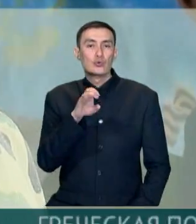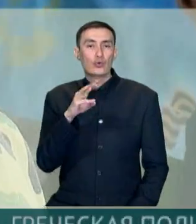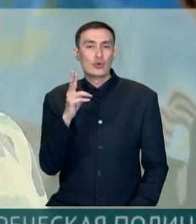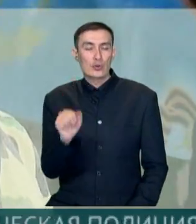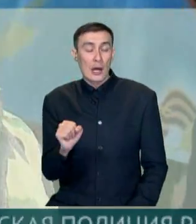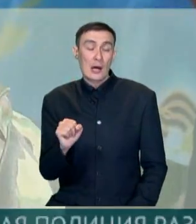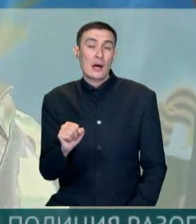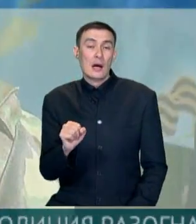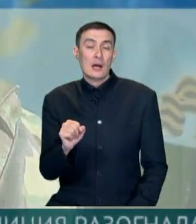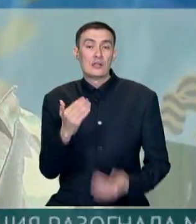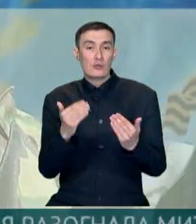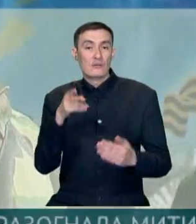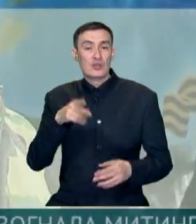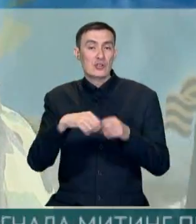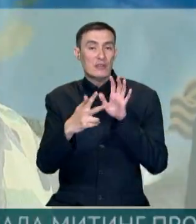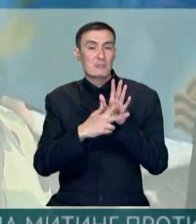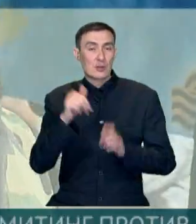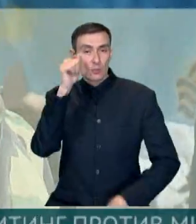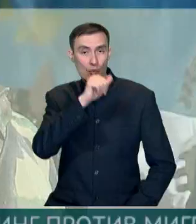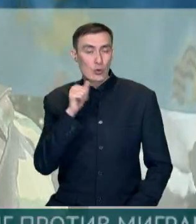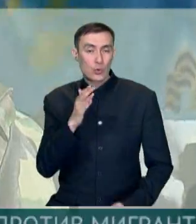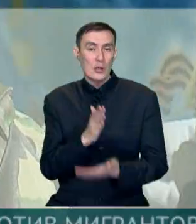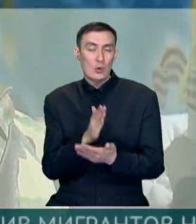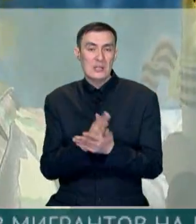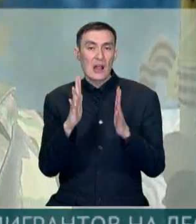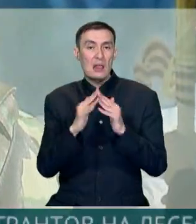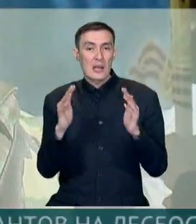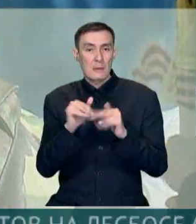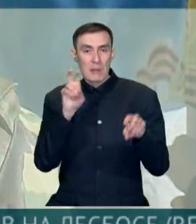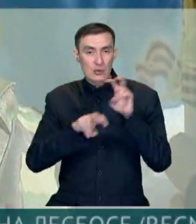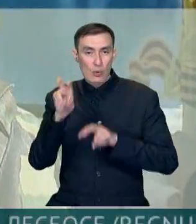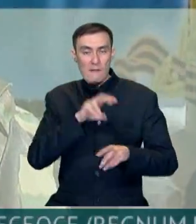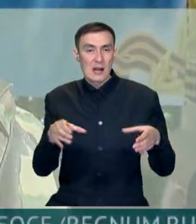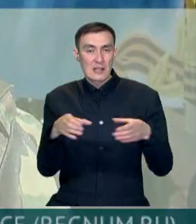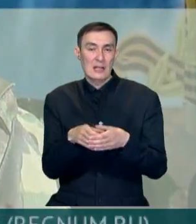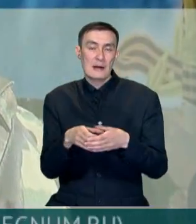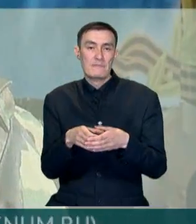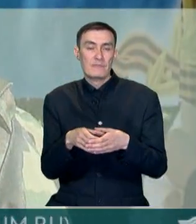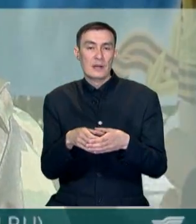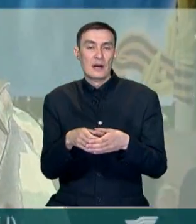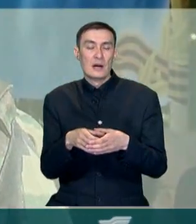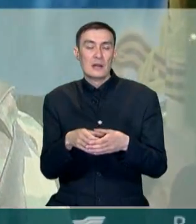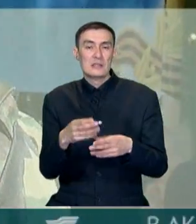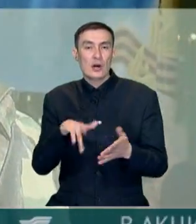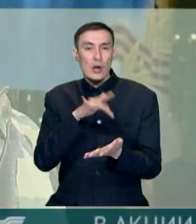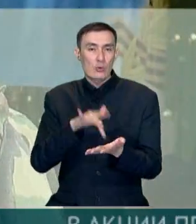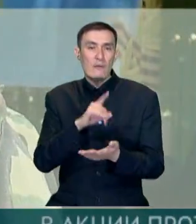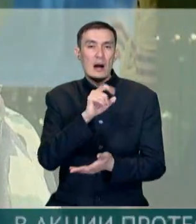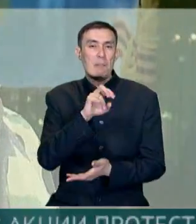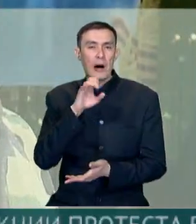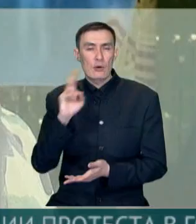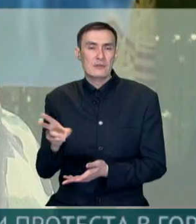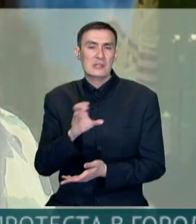района. Сегодня, вот, в 2018 году, находится лагерь поискового отряда «Гвоздика» из городов, таких как